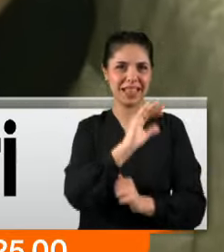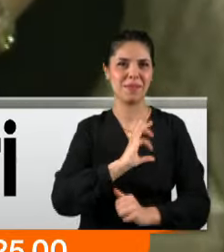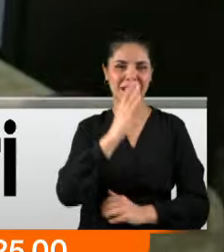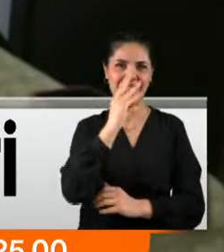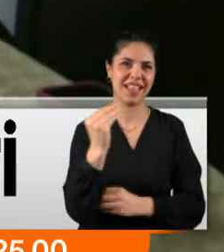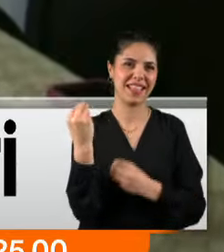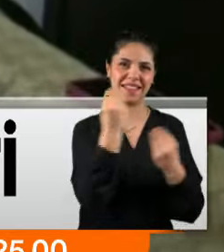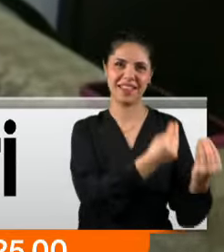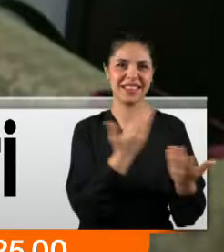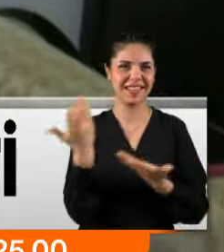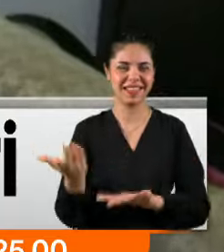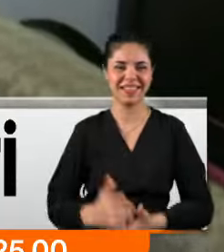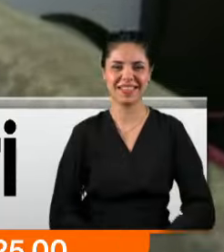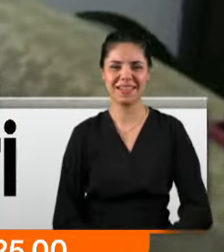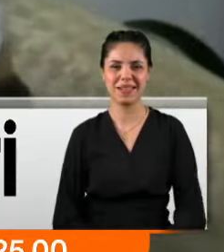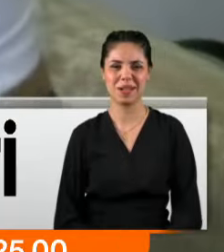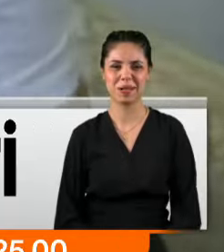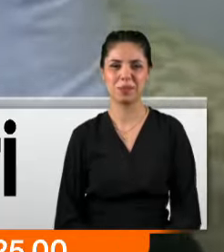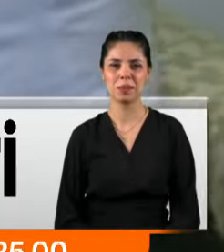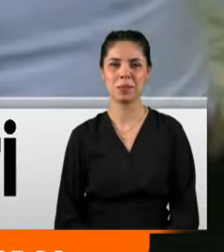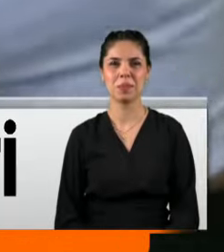hediye etti. Ay mısın o?